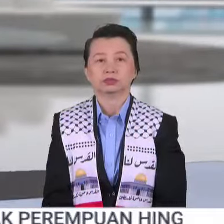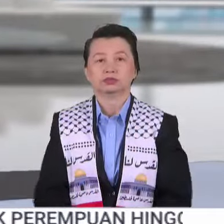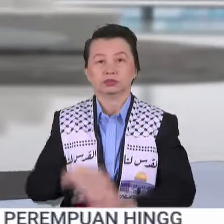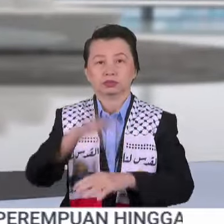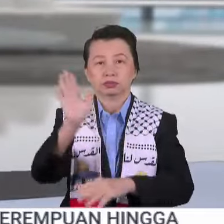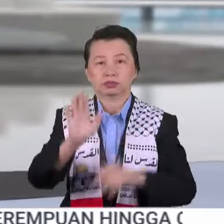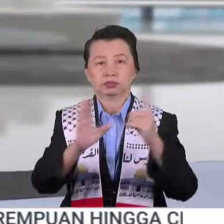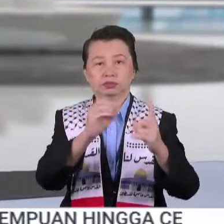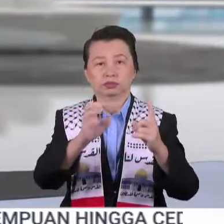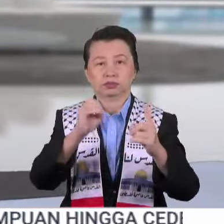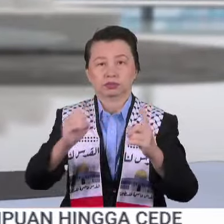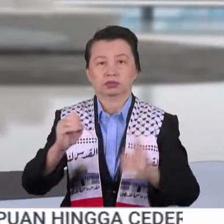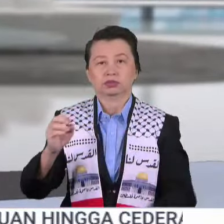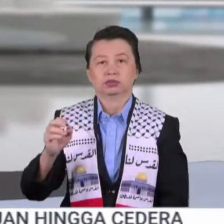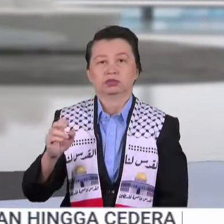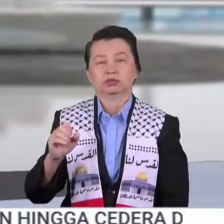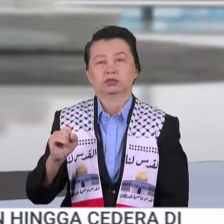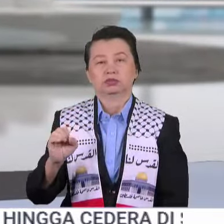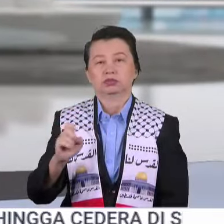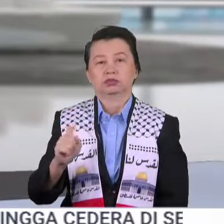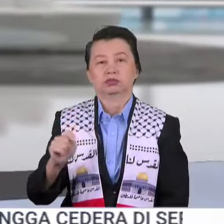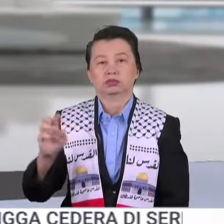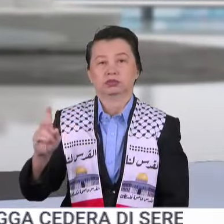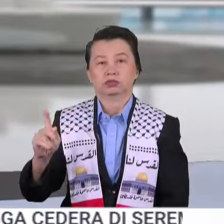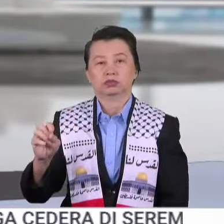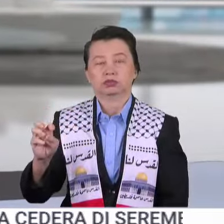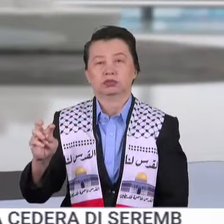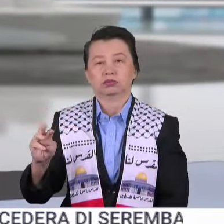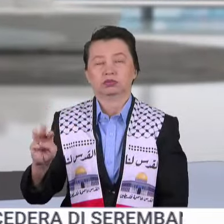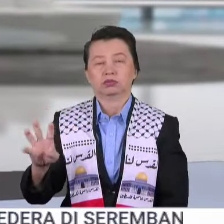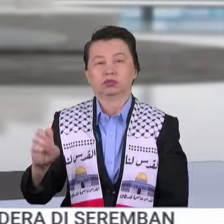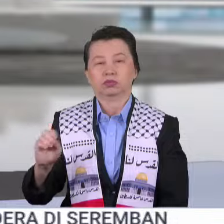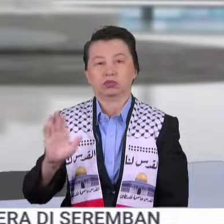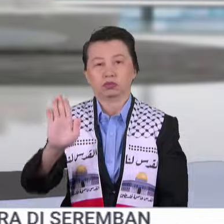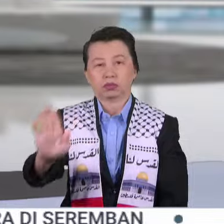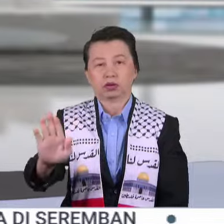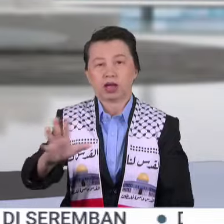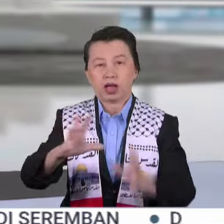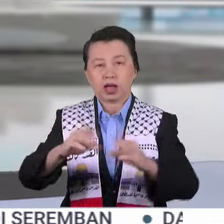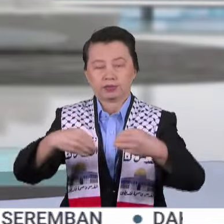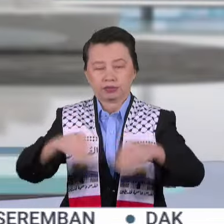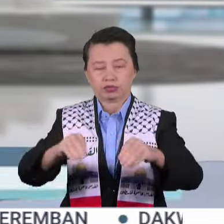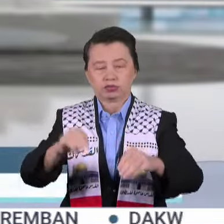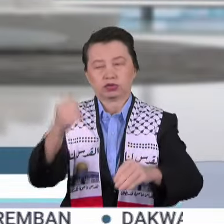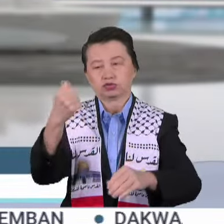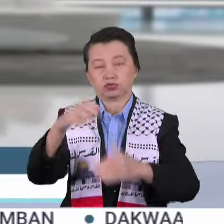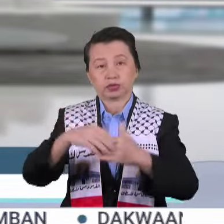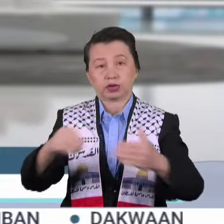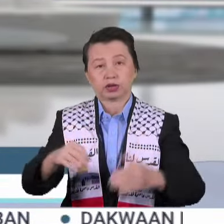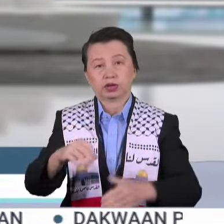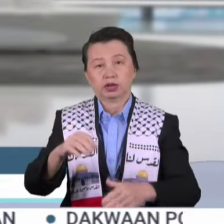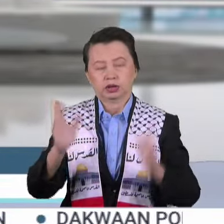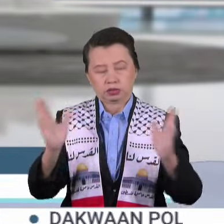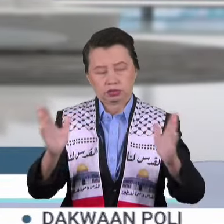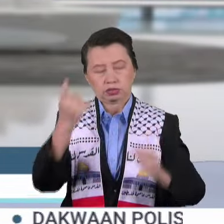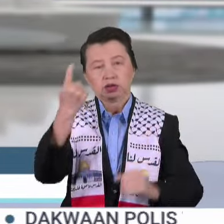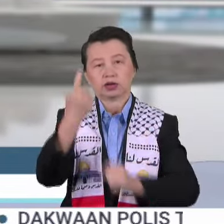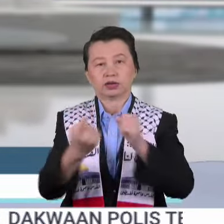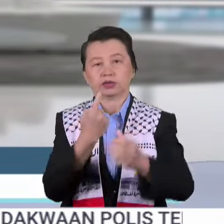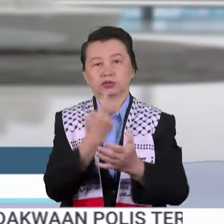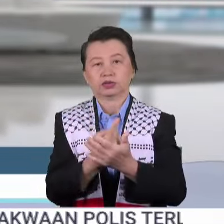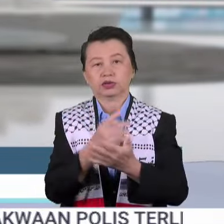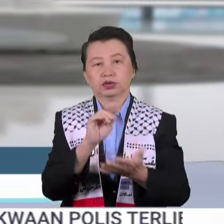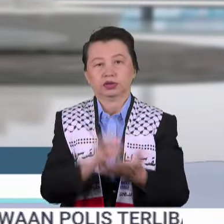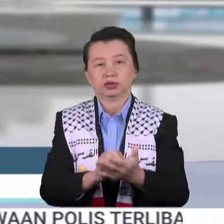Lebih 100 set combo madani serendah RM10 habis terjual dalam tempoh 1 jam di Agro Bazar Rakyat Perungguan di